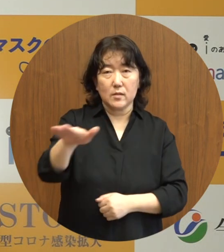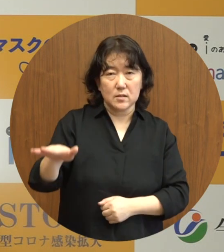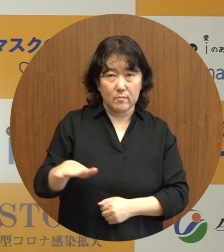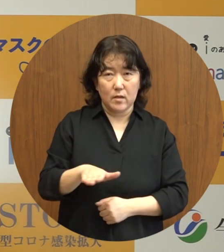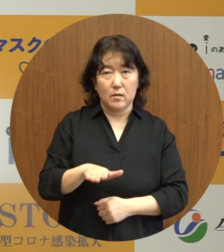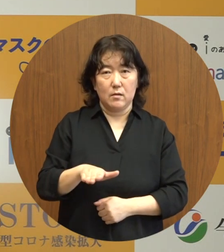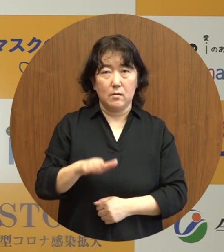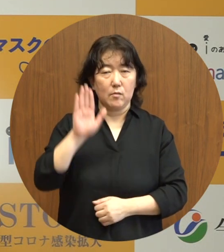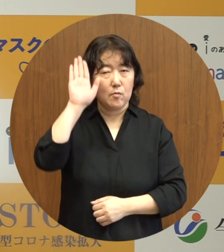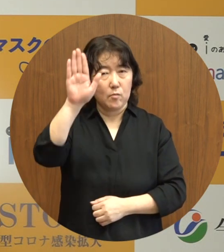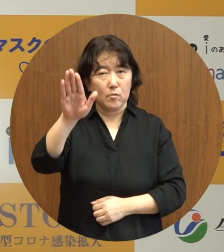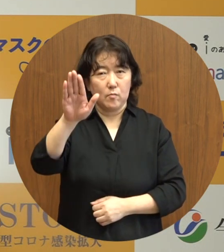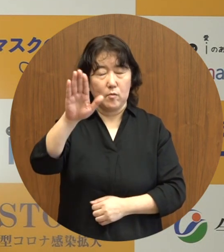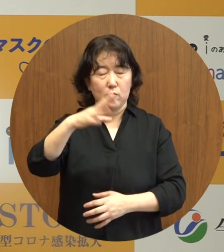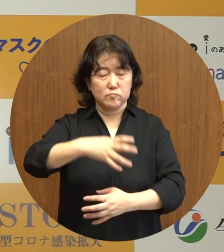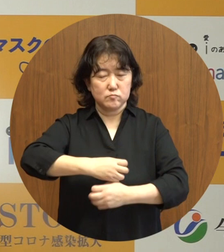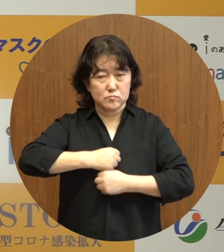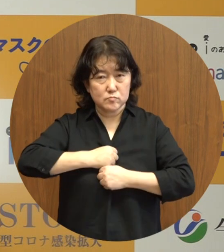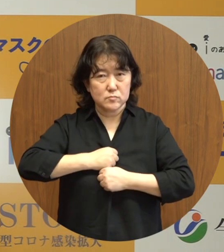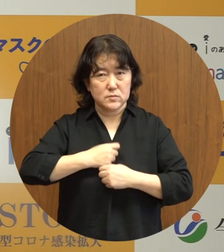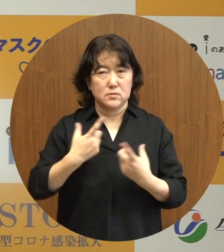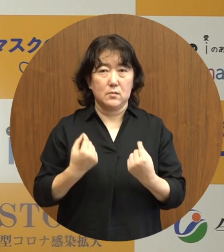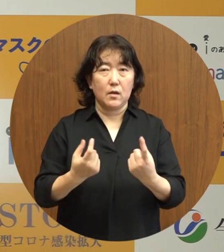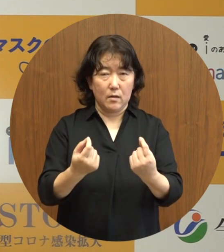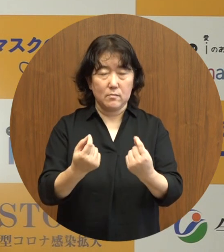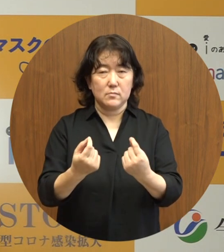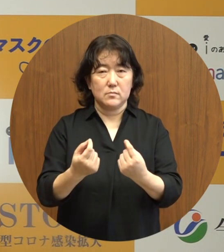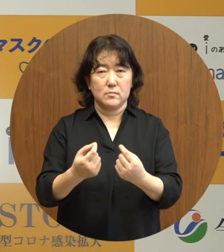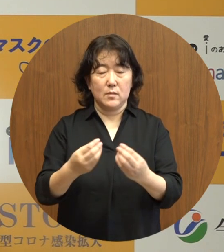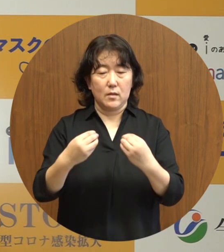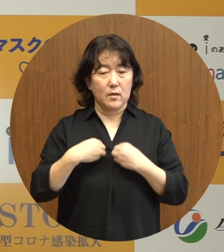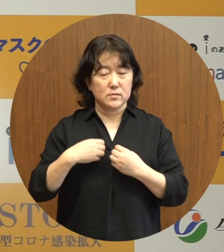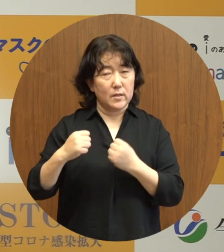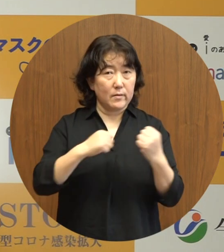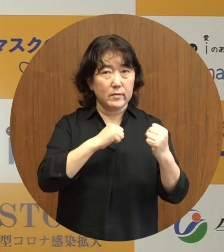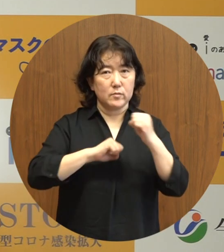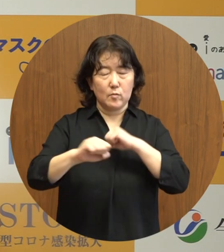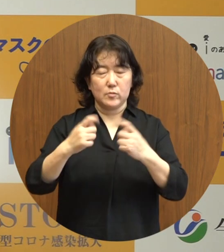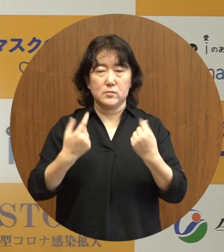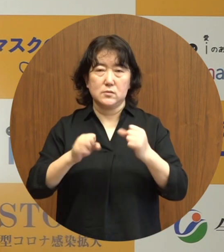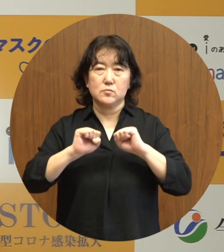は今後も気を緩めることなく、感染回避行動